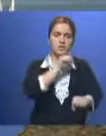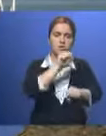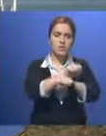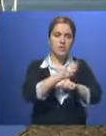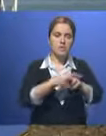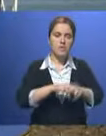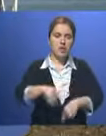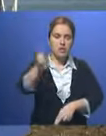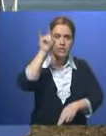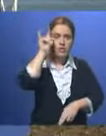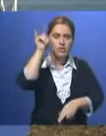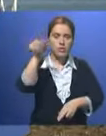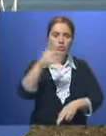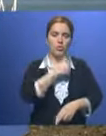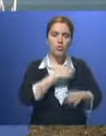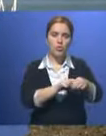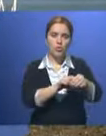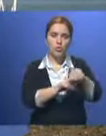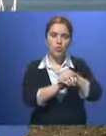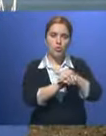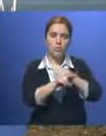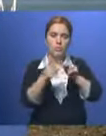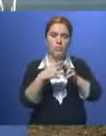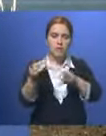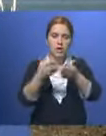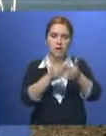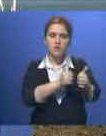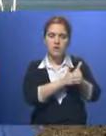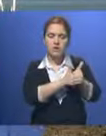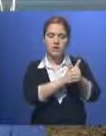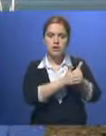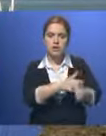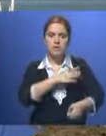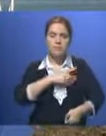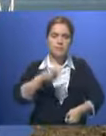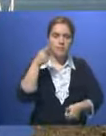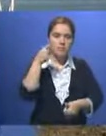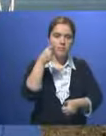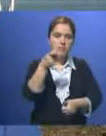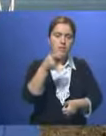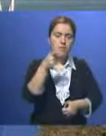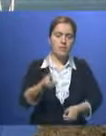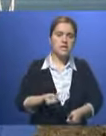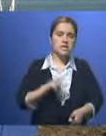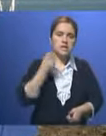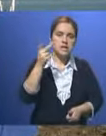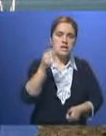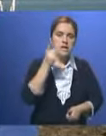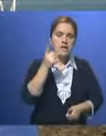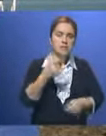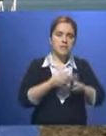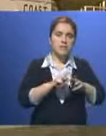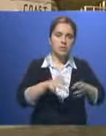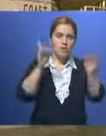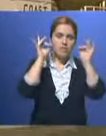границы игнорировали, попытавшись оторваться от катера пограничной службы. Мы вынуждены были применить табельное оружие, сделав несколько выстрелов в воздух и по курсу